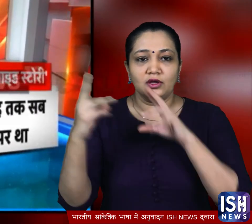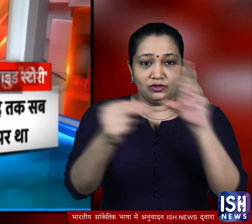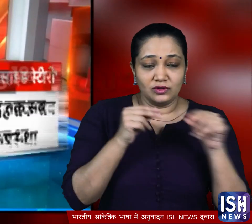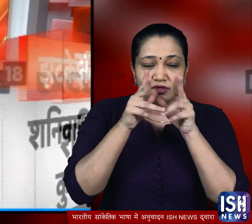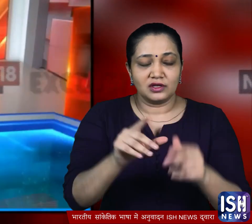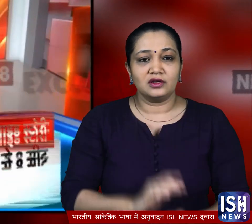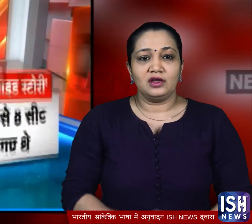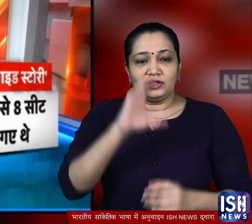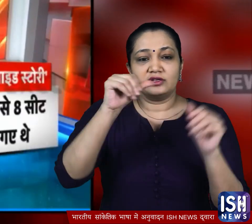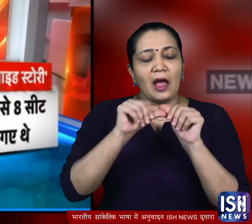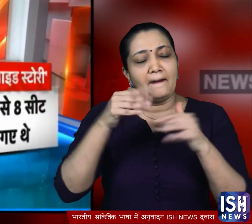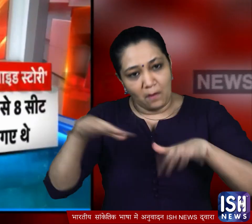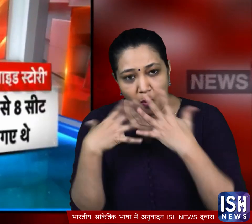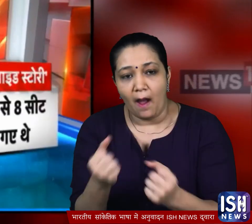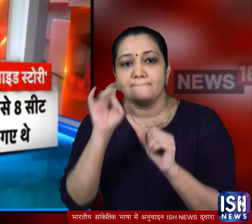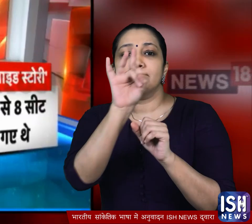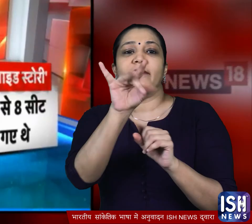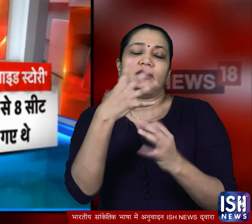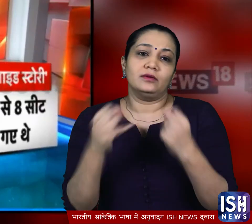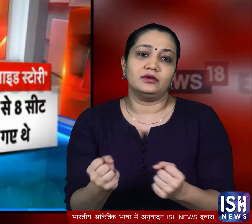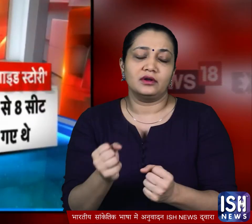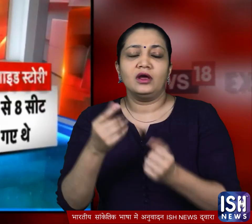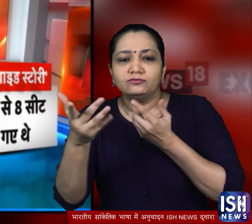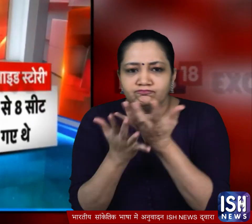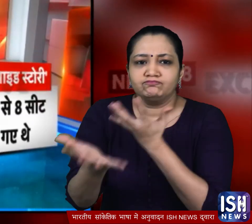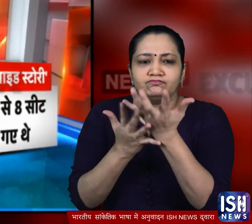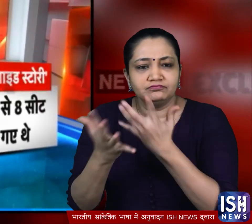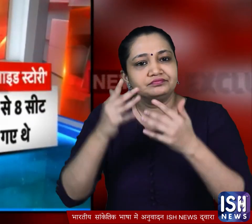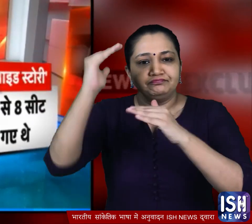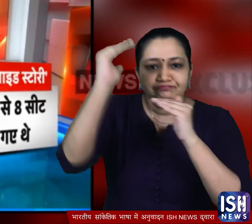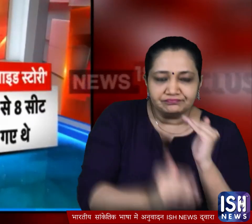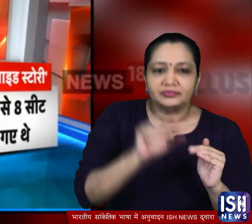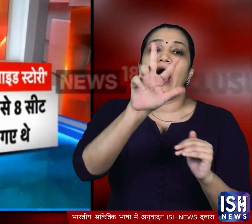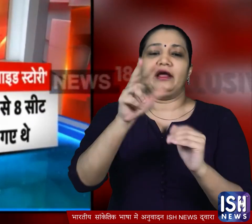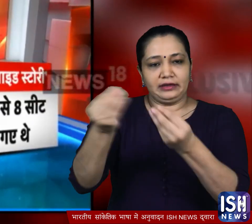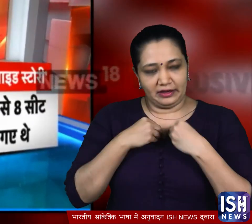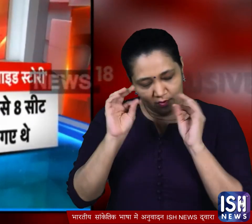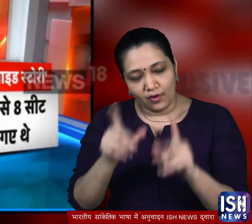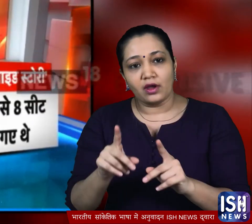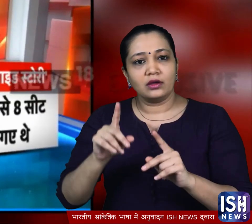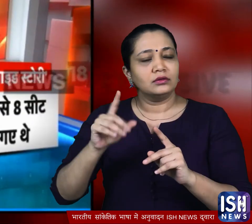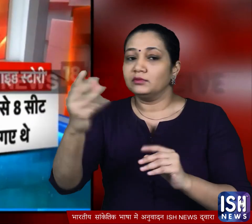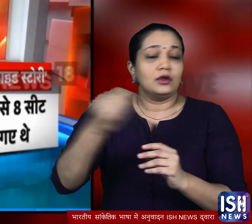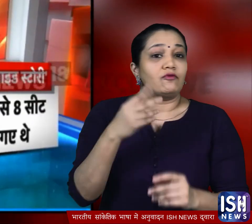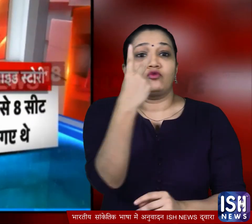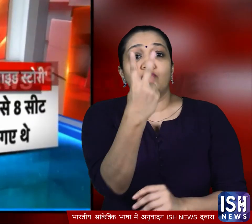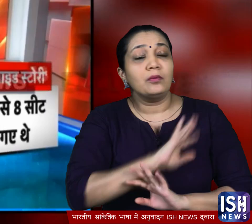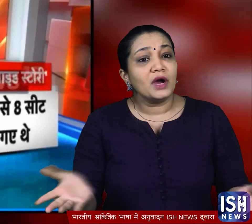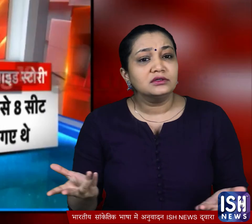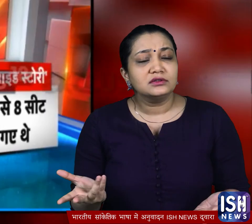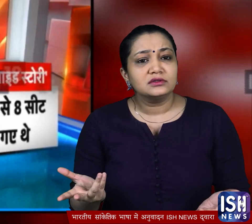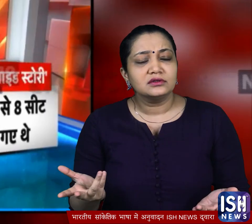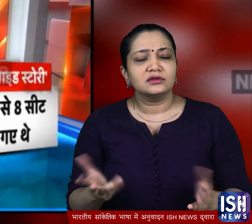सूत्रों के मुताबिक चंद्रशेखर कुल 15 सीटें मांग रहे थे और सौदेबाजी करते हुए वो 8 सीट तक पहुंचे थे, लेकिन उन्हें केवल 2 सीटों का ऑफर दिया